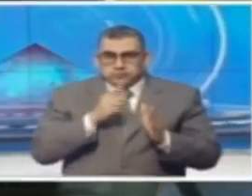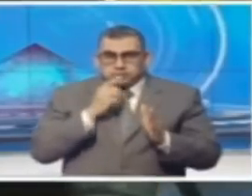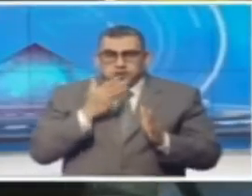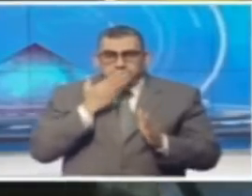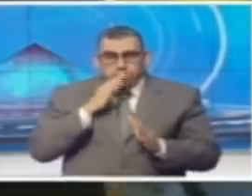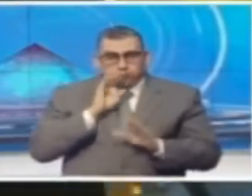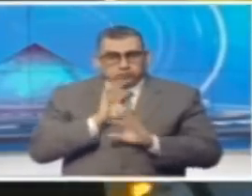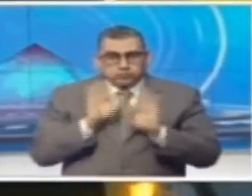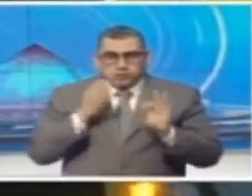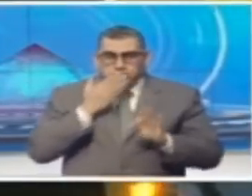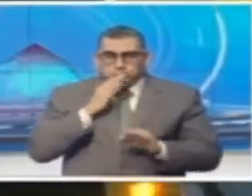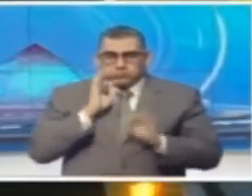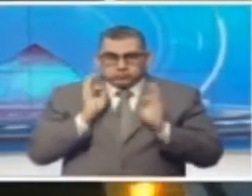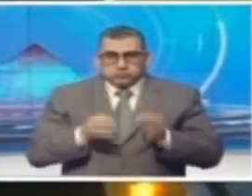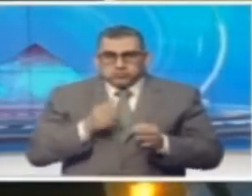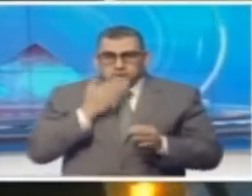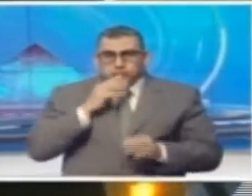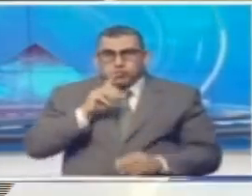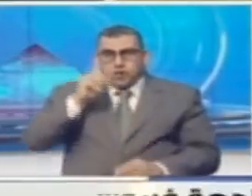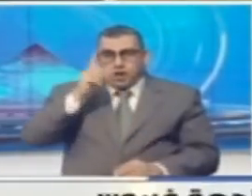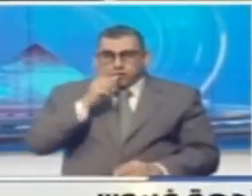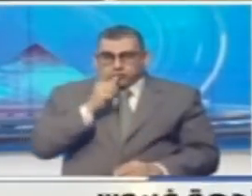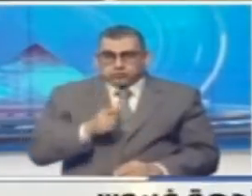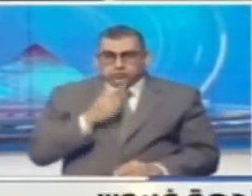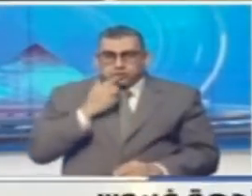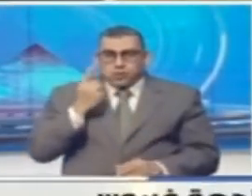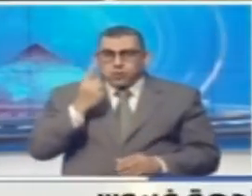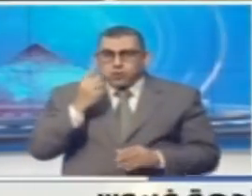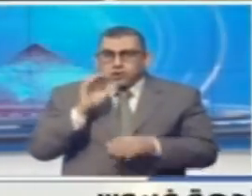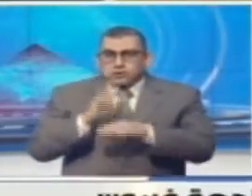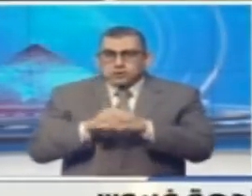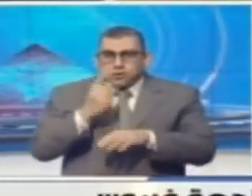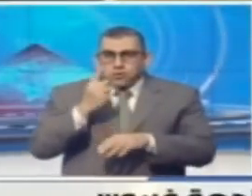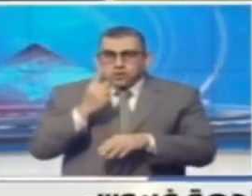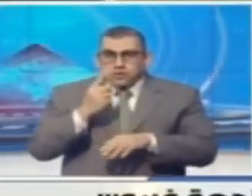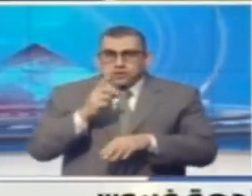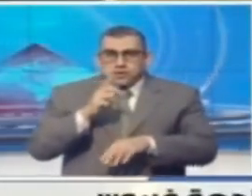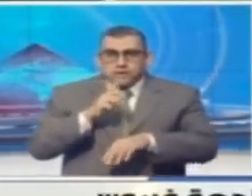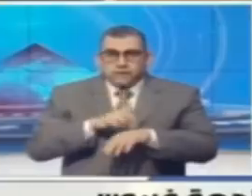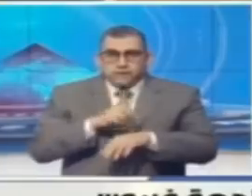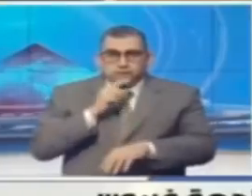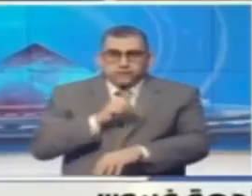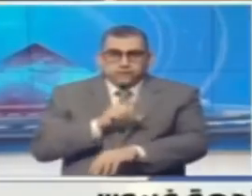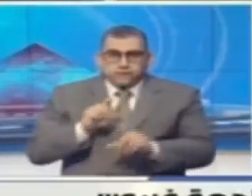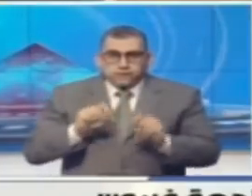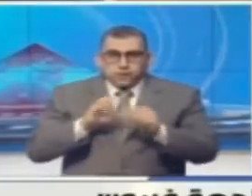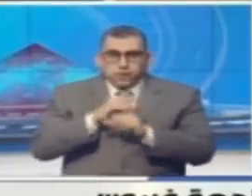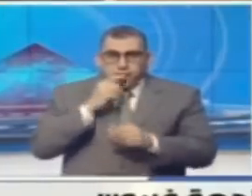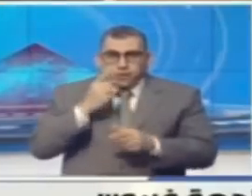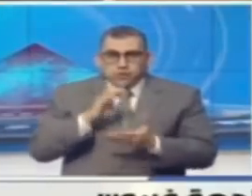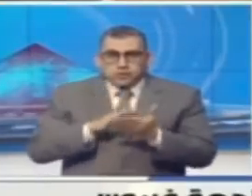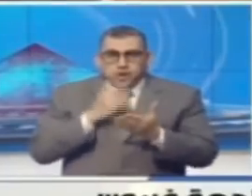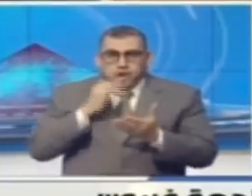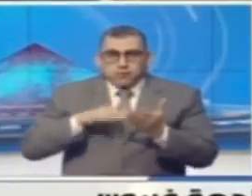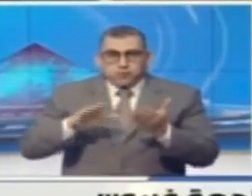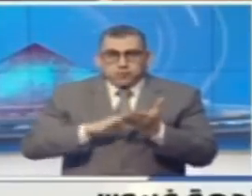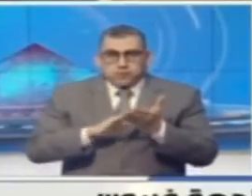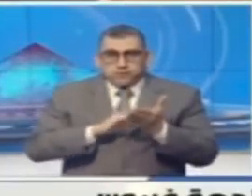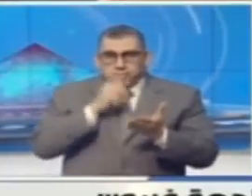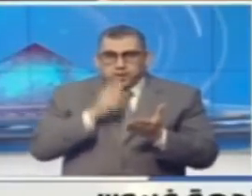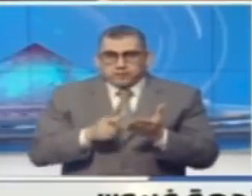والحمد لله بنحمد الله إن لم تظهر أي حالة موجودة عندنا في الاتحاد العربي. ثانيا